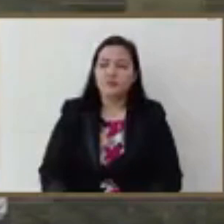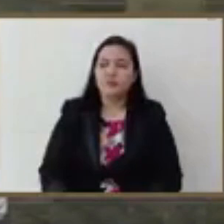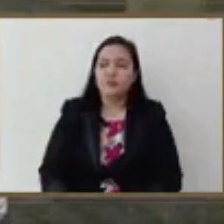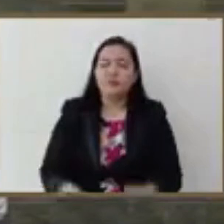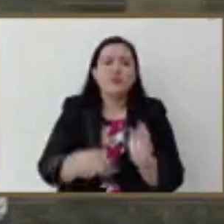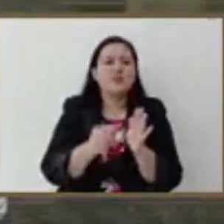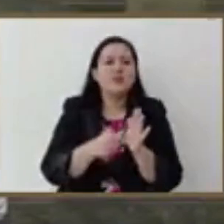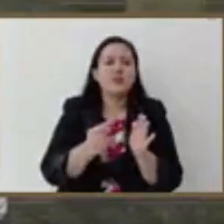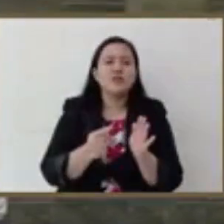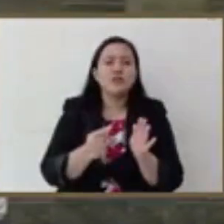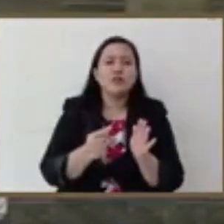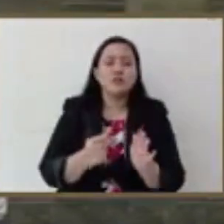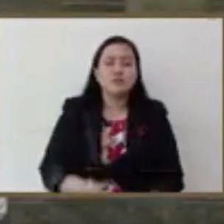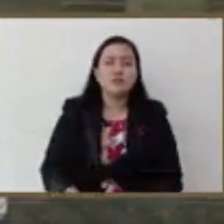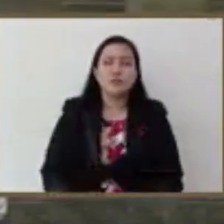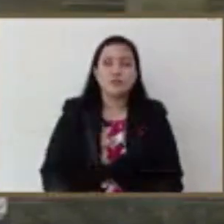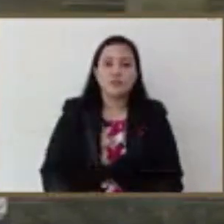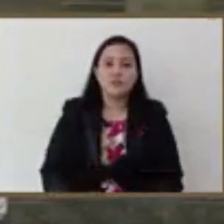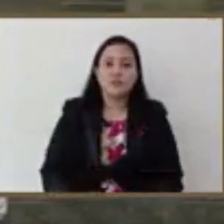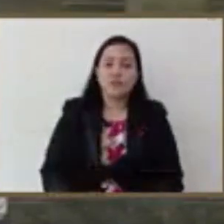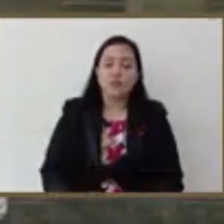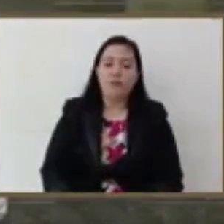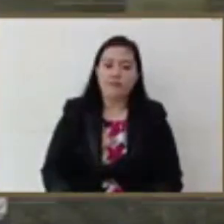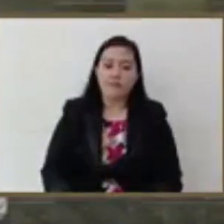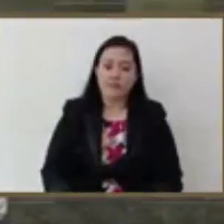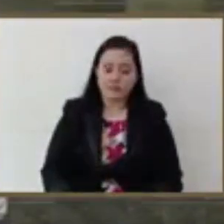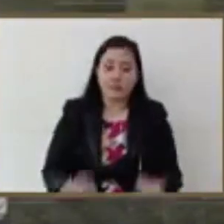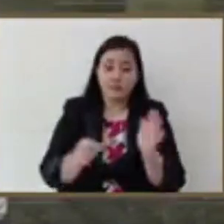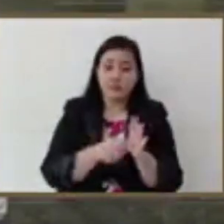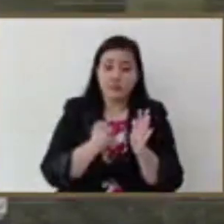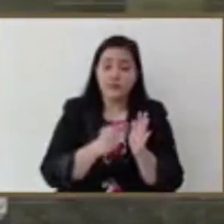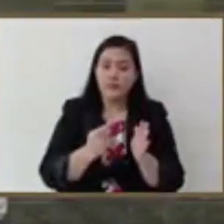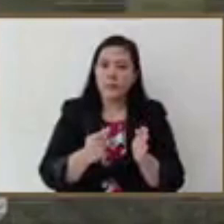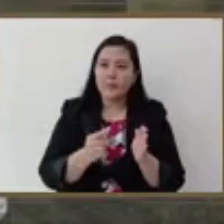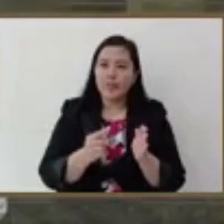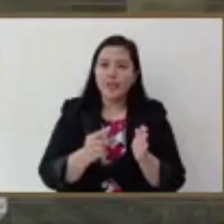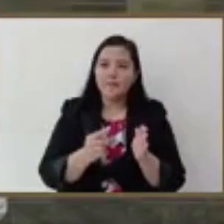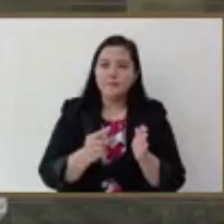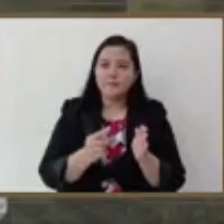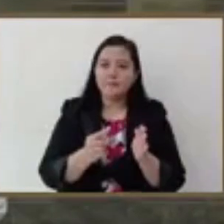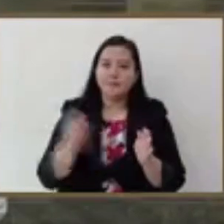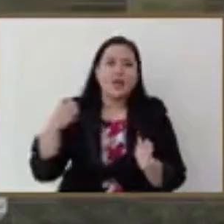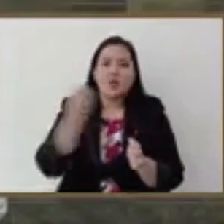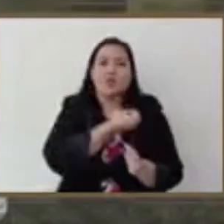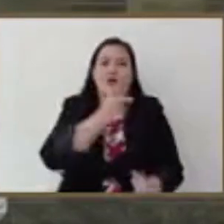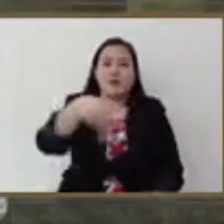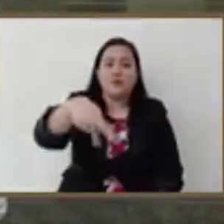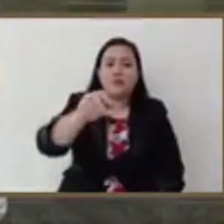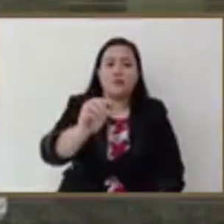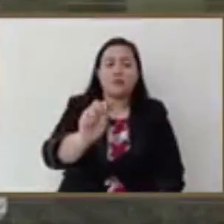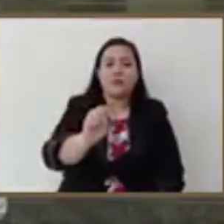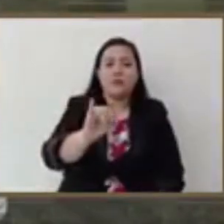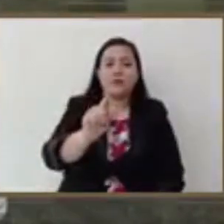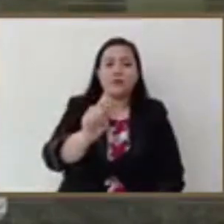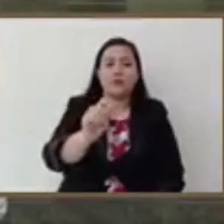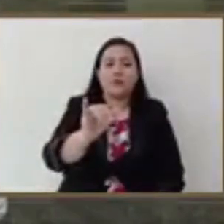kapatid, hear me now. Don't miss this. Okay? Minsan, yung position natin nagtatanggal